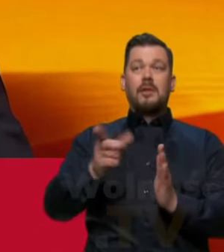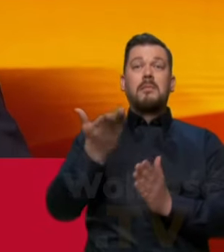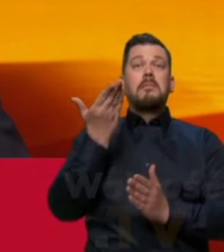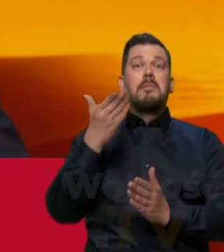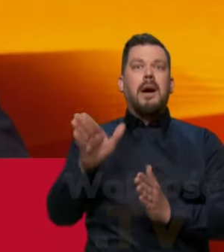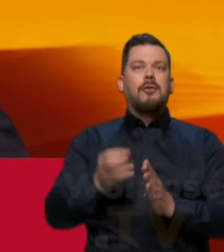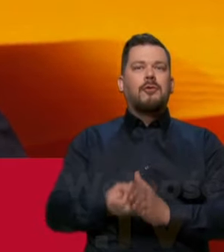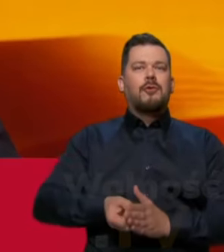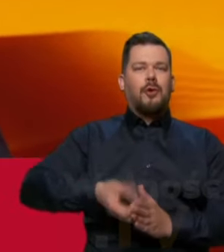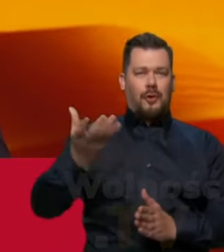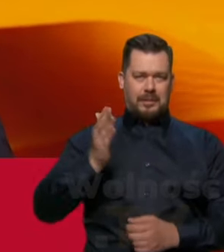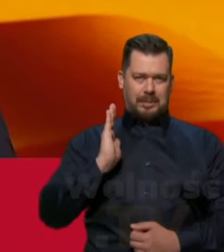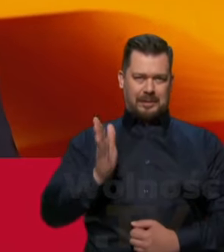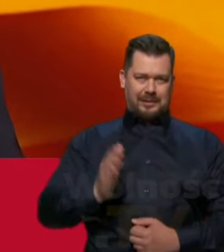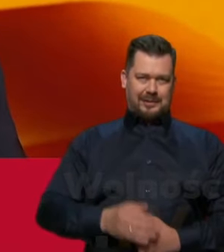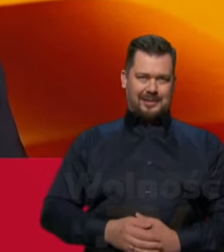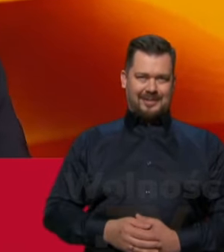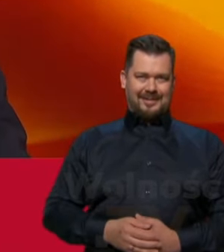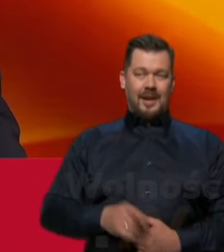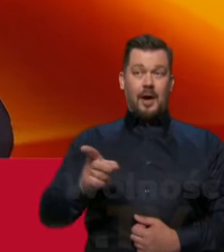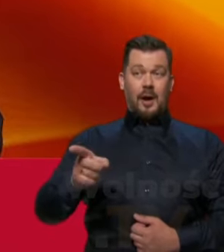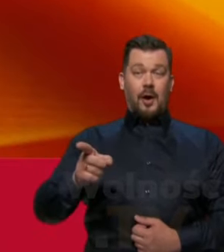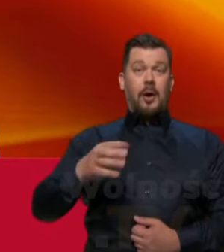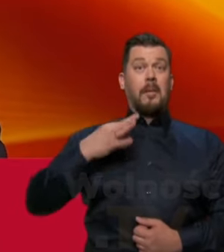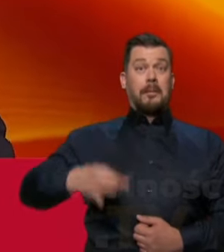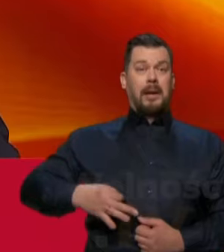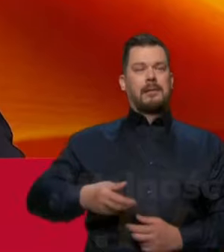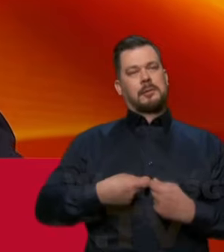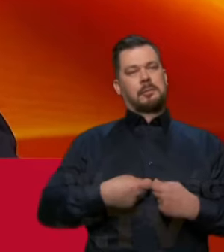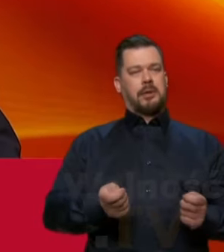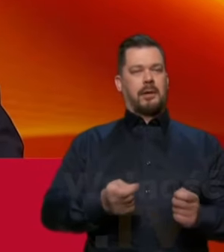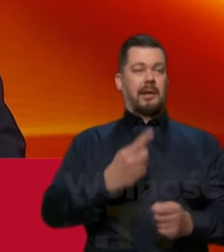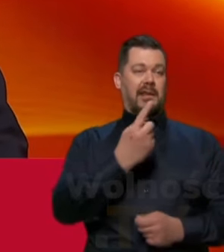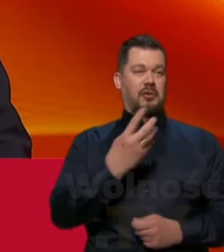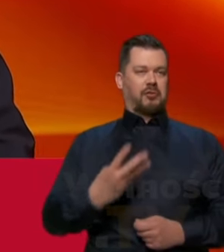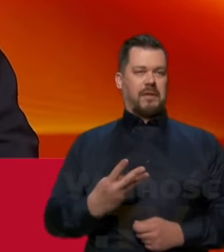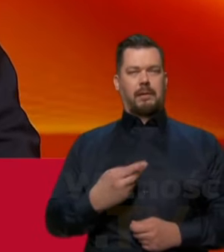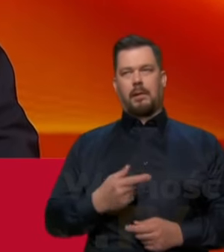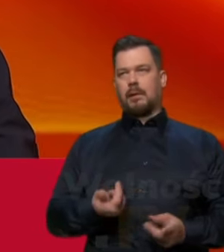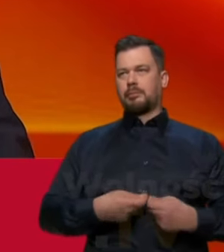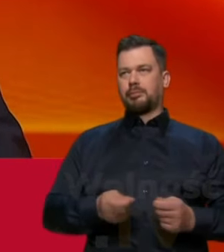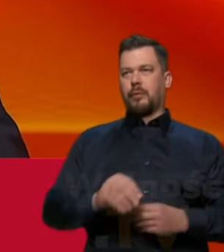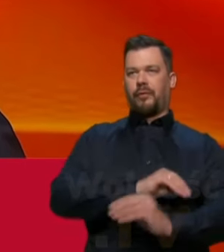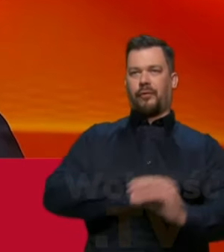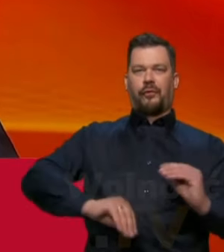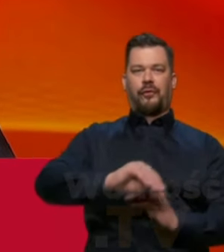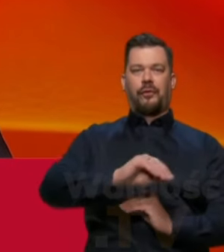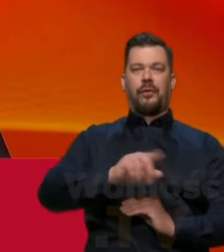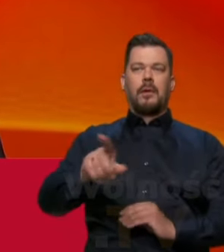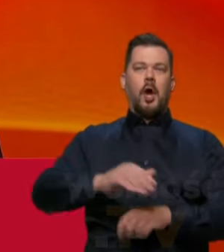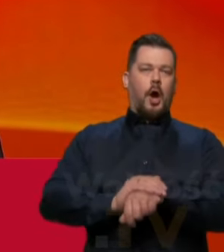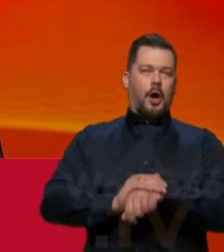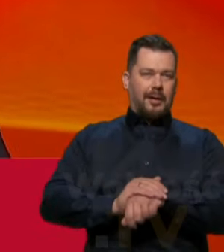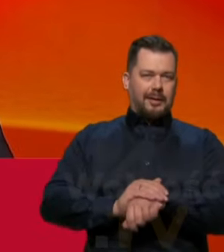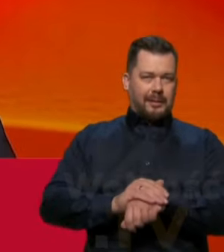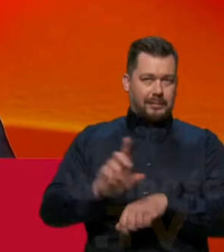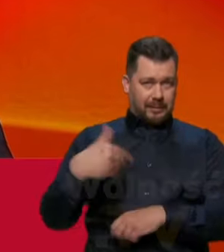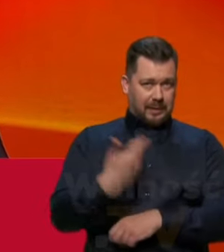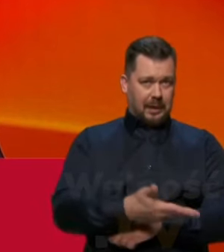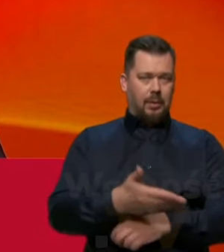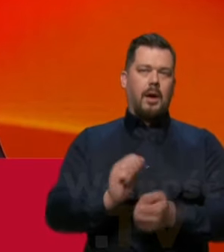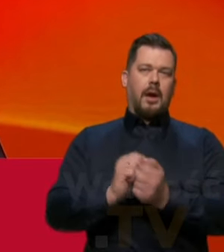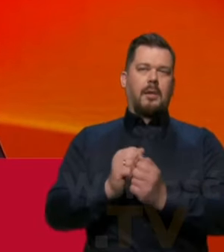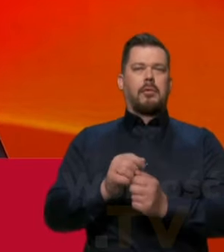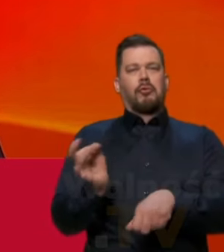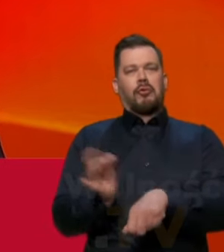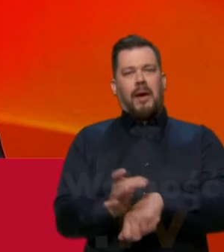drogie mieszkania, które ona potem sprzeda za 1/4 ceny. Komu? Ano swoim znajomym, sex workerkom,